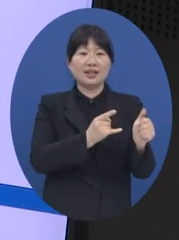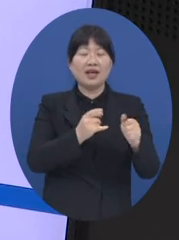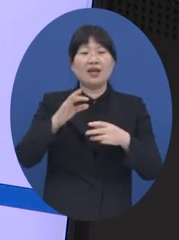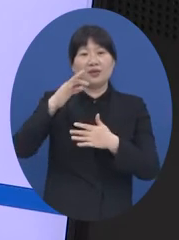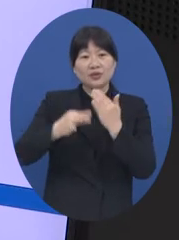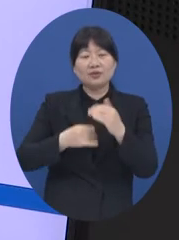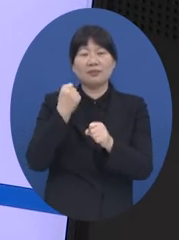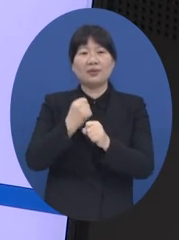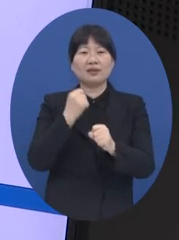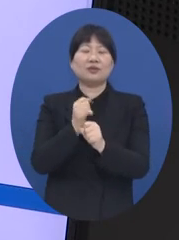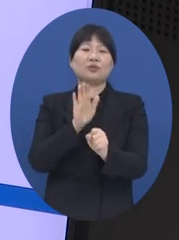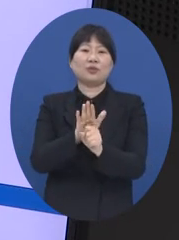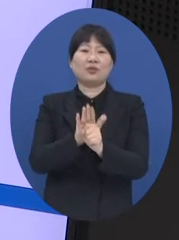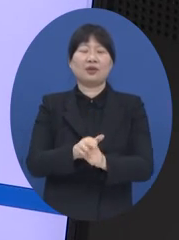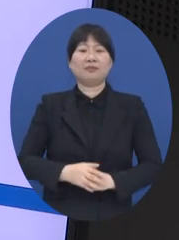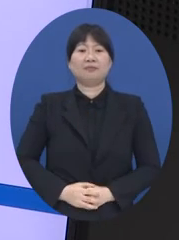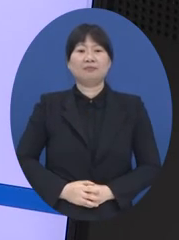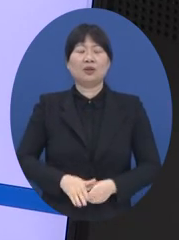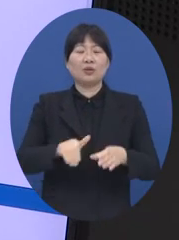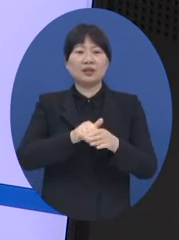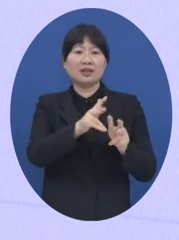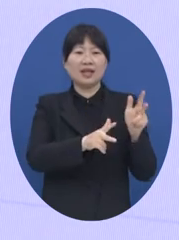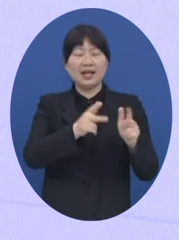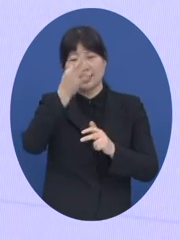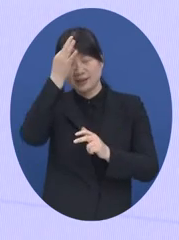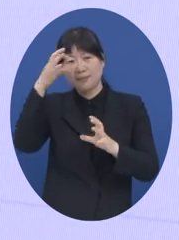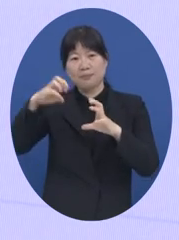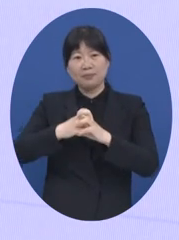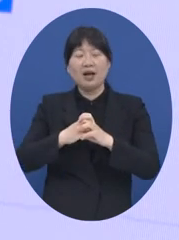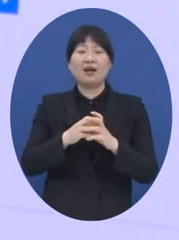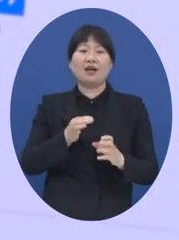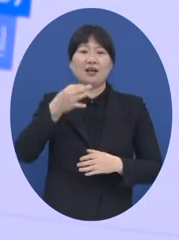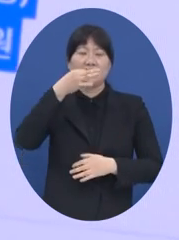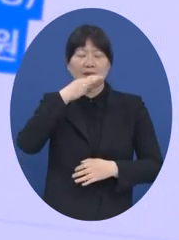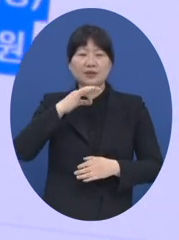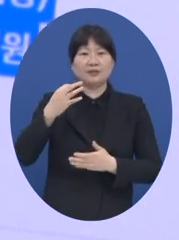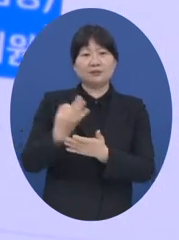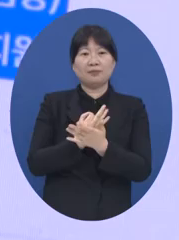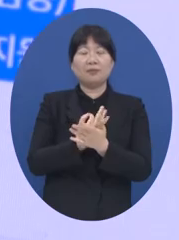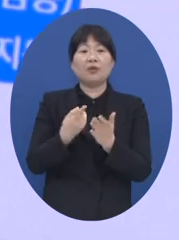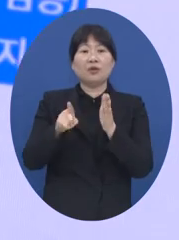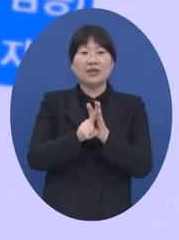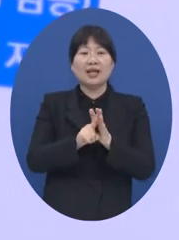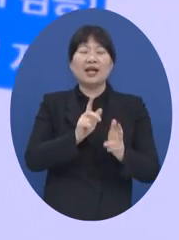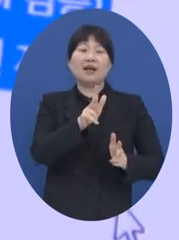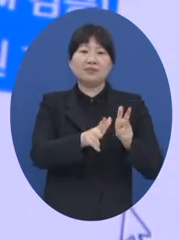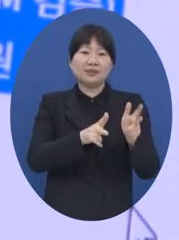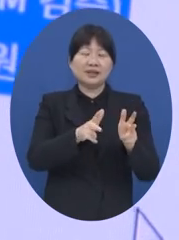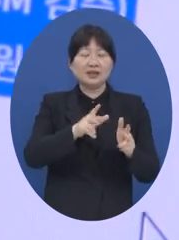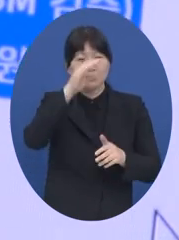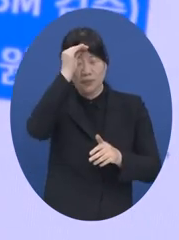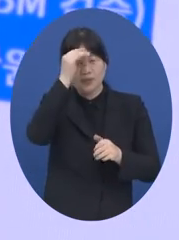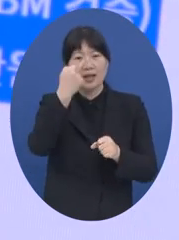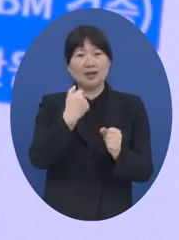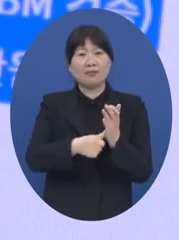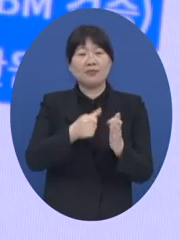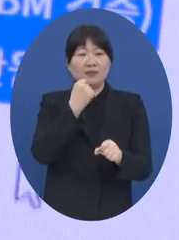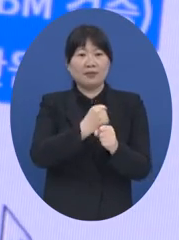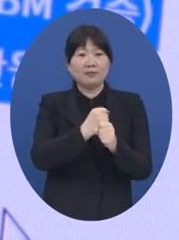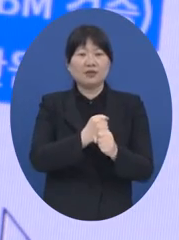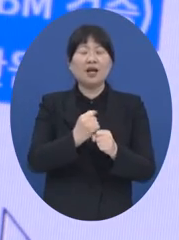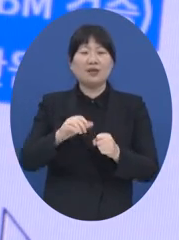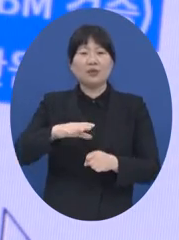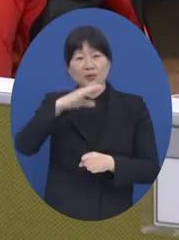제작을 돕습니다 문화 산업과 기술을 접목해 수익을 낼 수 있도록 비즈니스 모델 개발 부터 시제품 구형까지